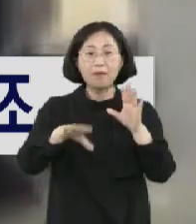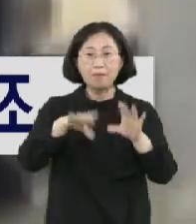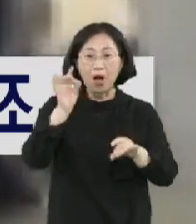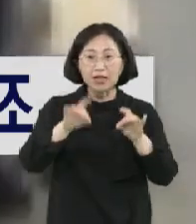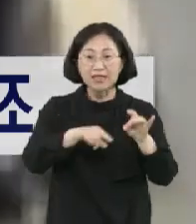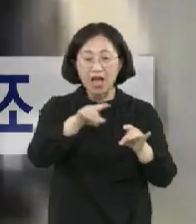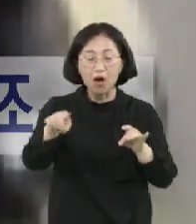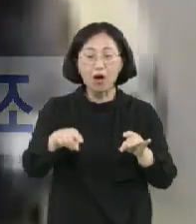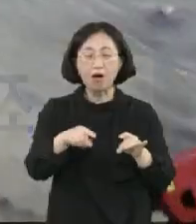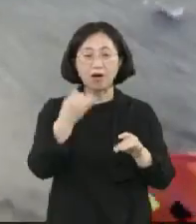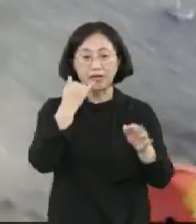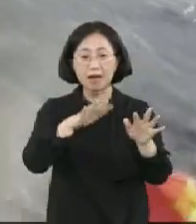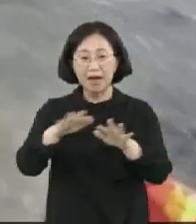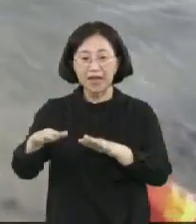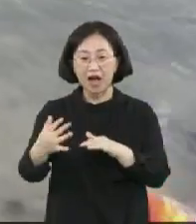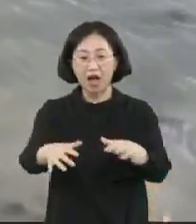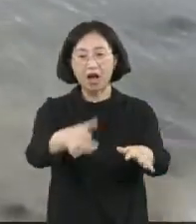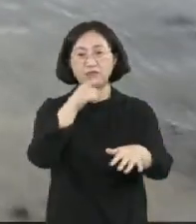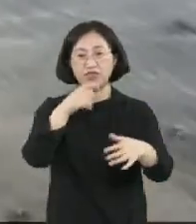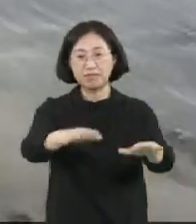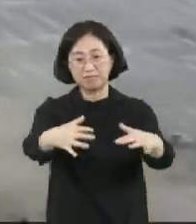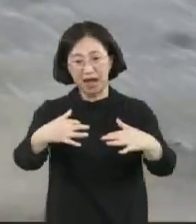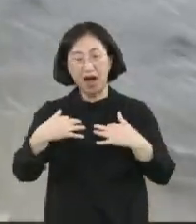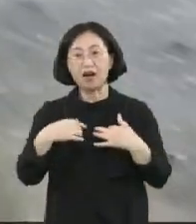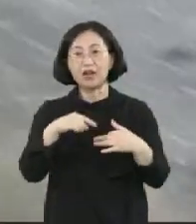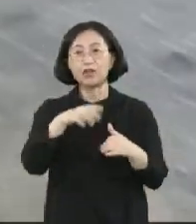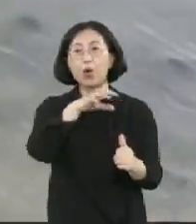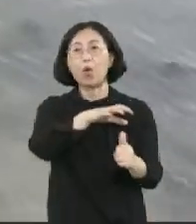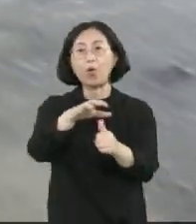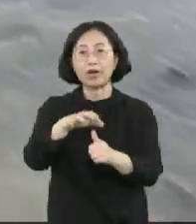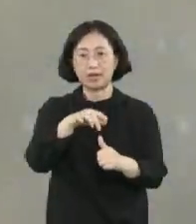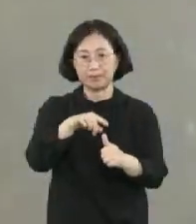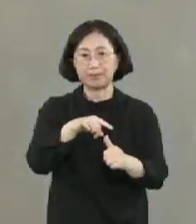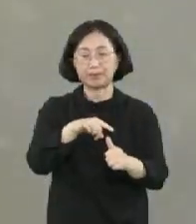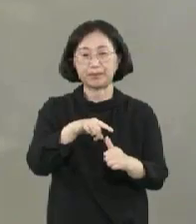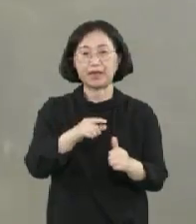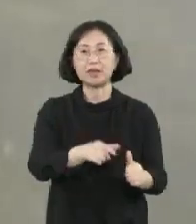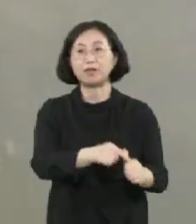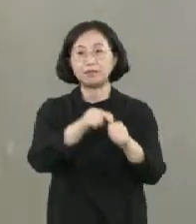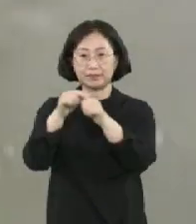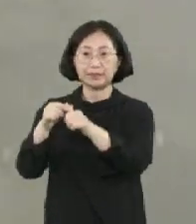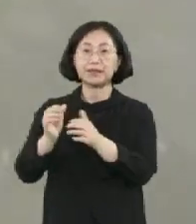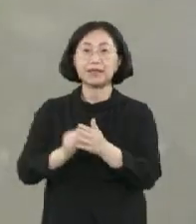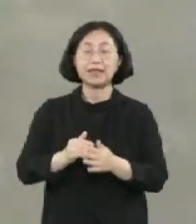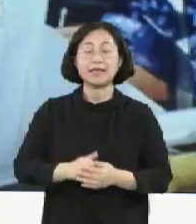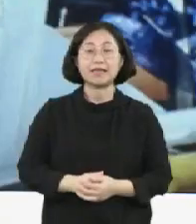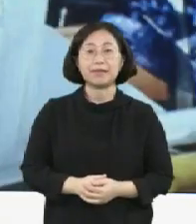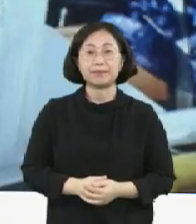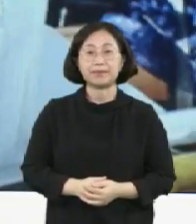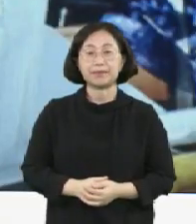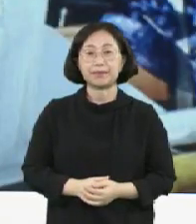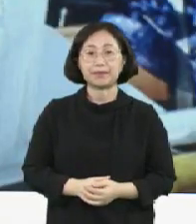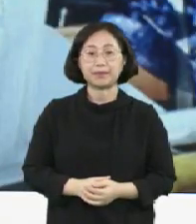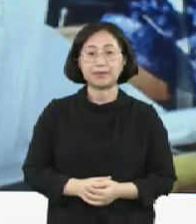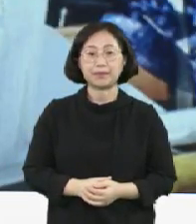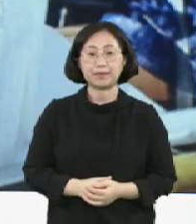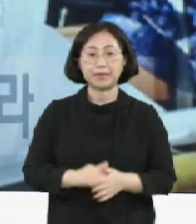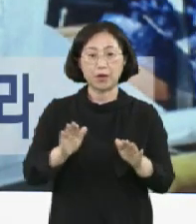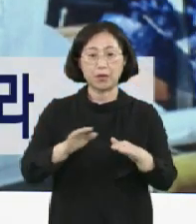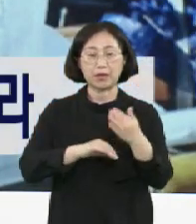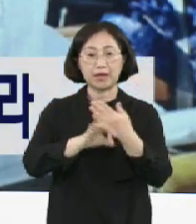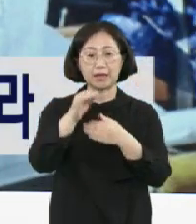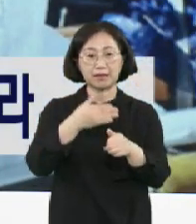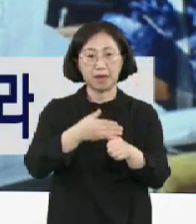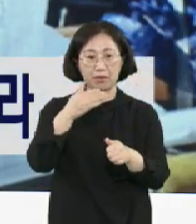고립됐고 현장에 도착한 소방대원은 갯벌 구조에 특화된 갯보드로 구조해냈습니다. 오늘